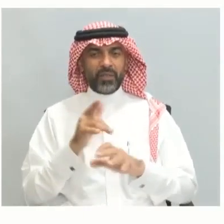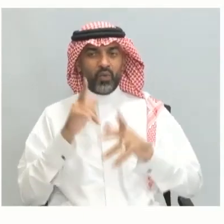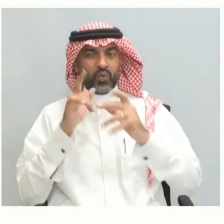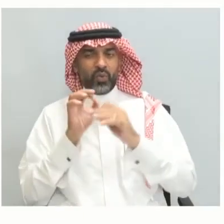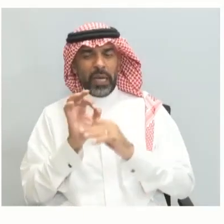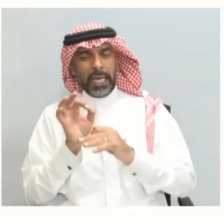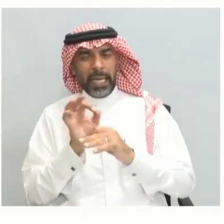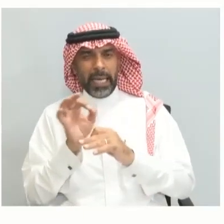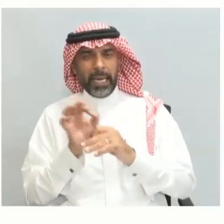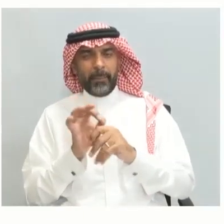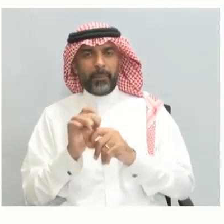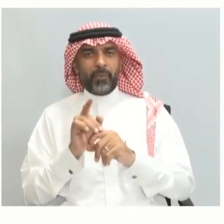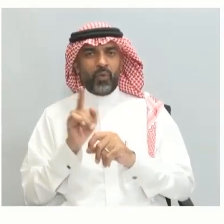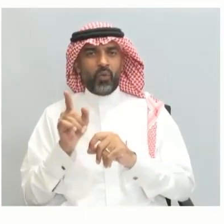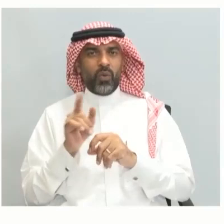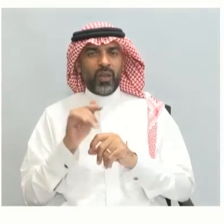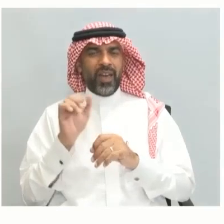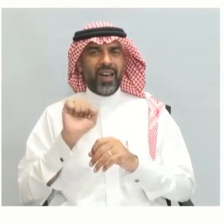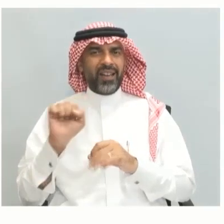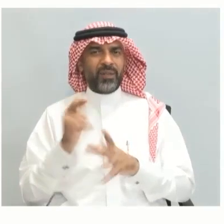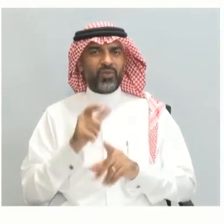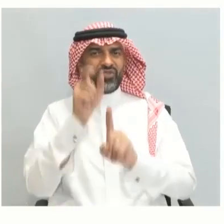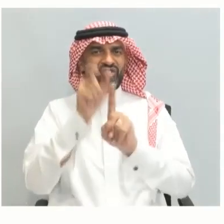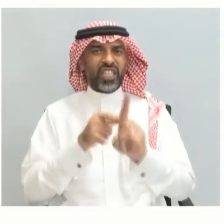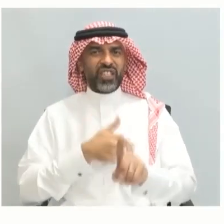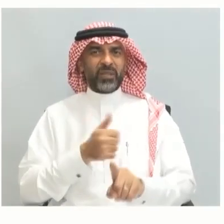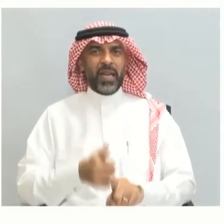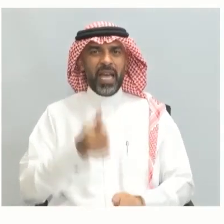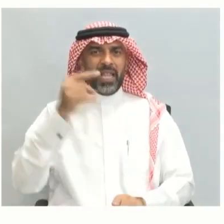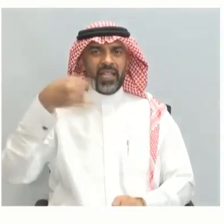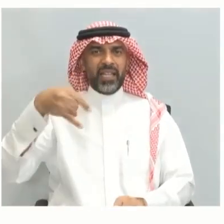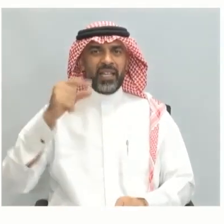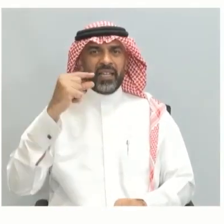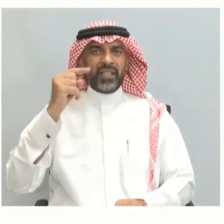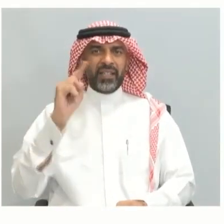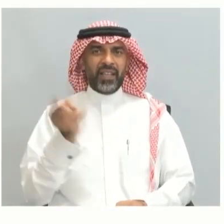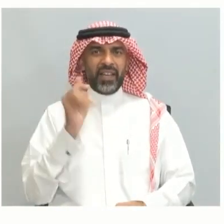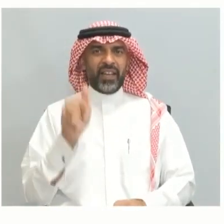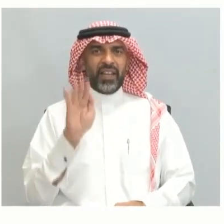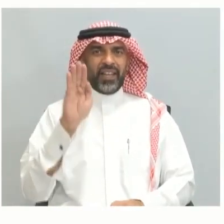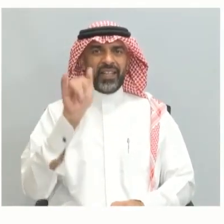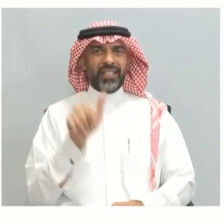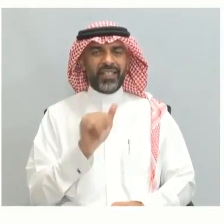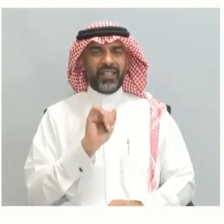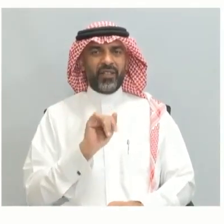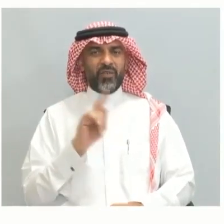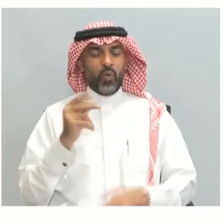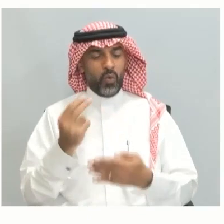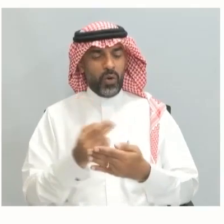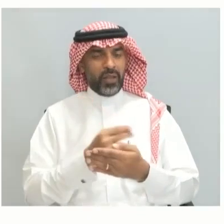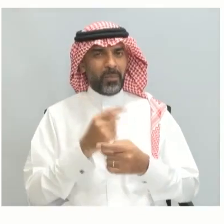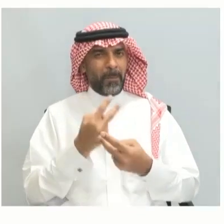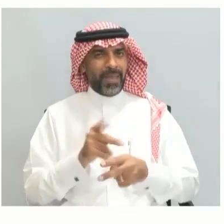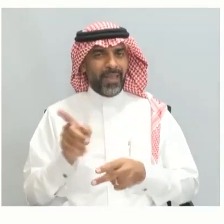للواقع وهي خريطه للادريسي رسمت وبينت ابنائي ما هو واضح